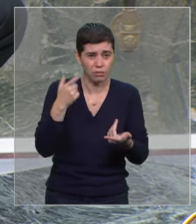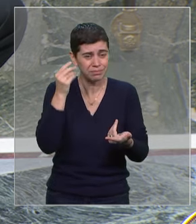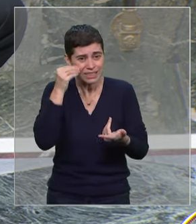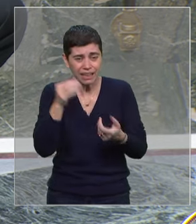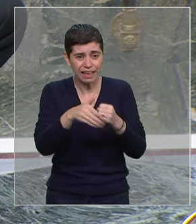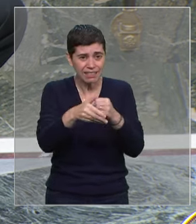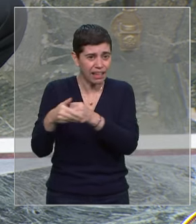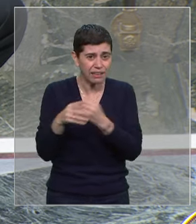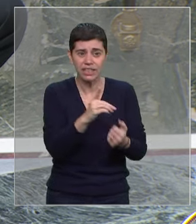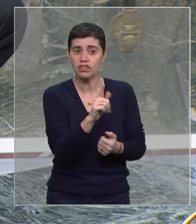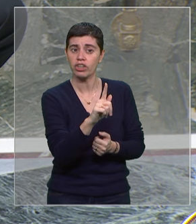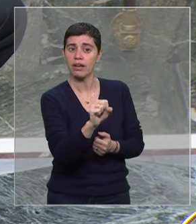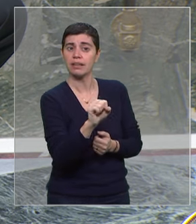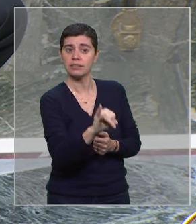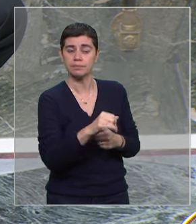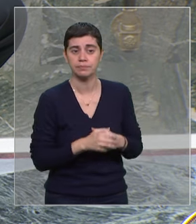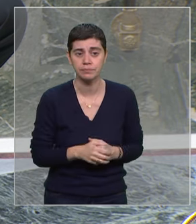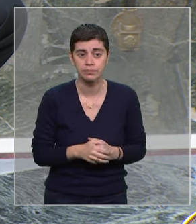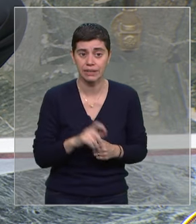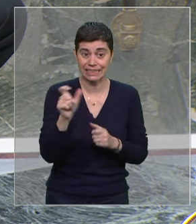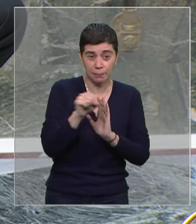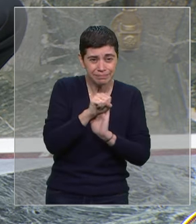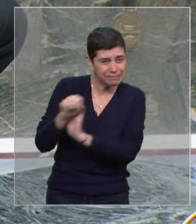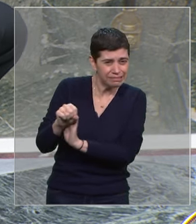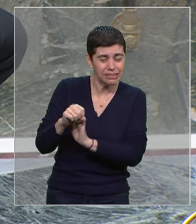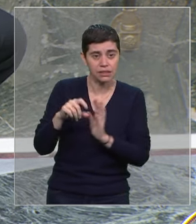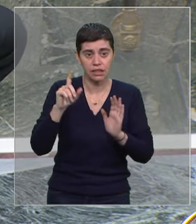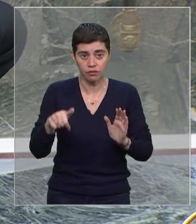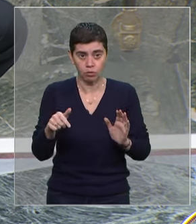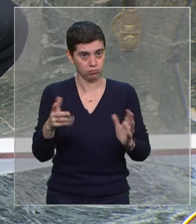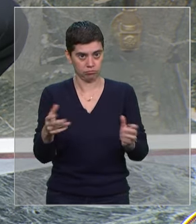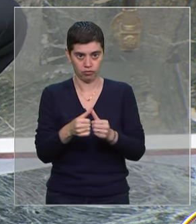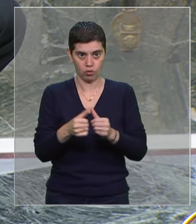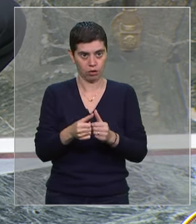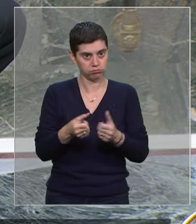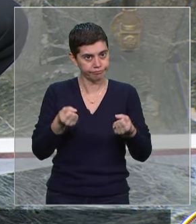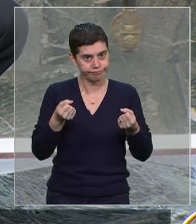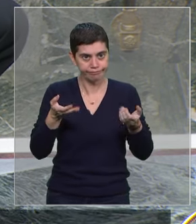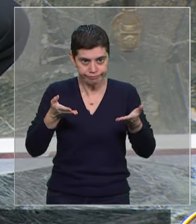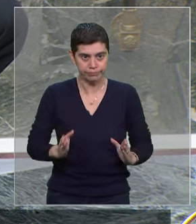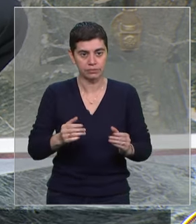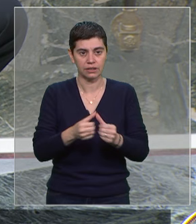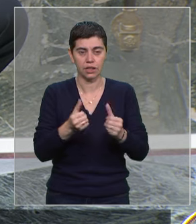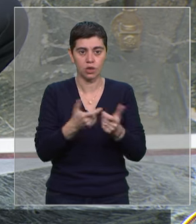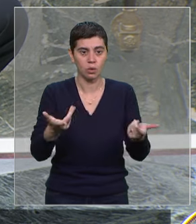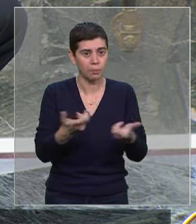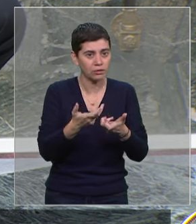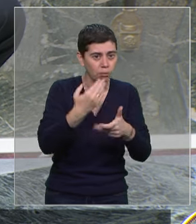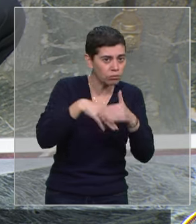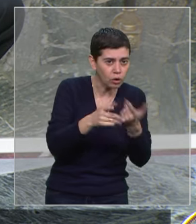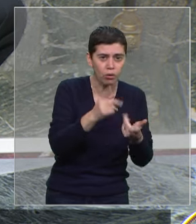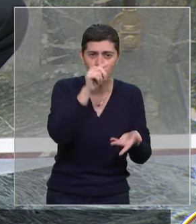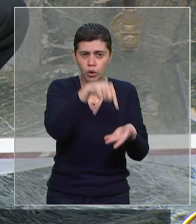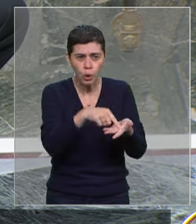aident la DGSI. Et bien sûr, lutter contre l'islam radical, et il ne faut pas trembler pour lutter contre la haine sur Internet, pour lutter contre la haine dans les lieux de culte, pour lutter contre la